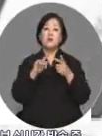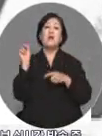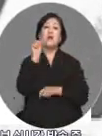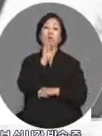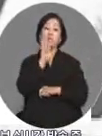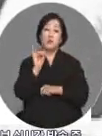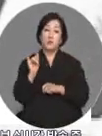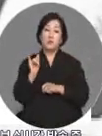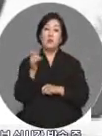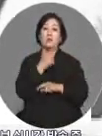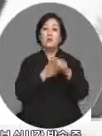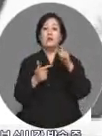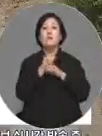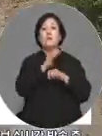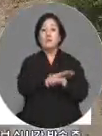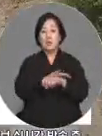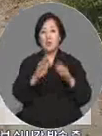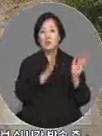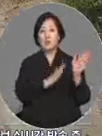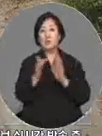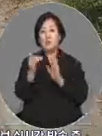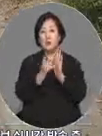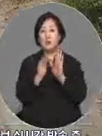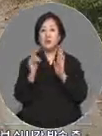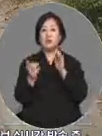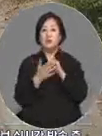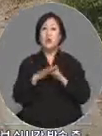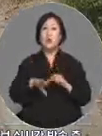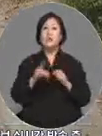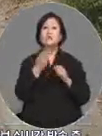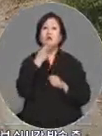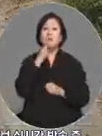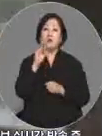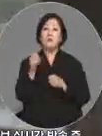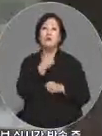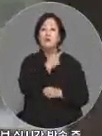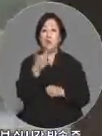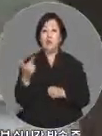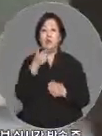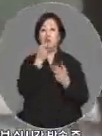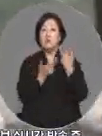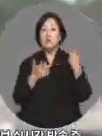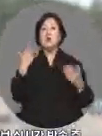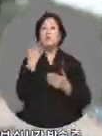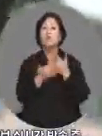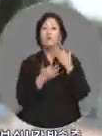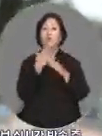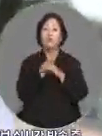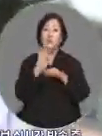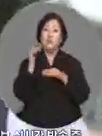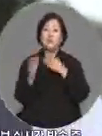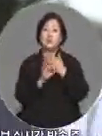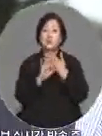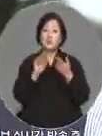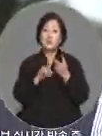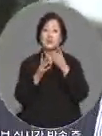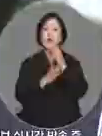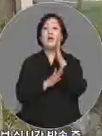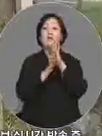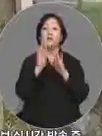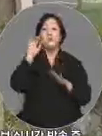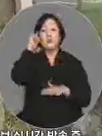너무 쭌 a 잘 해주셔 가지고 초기 진화가 없었다면 대형 산불로 번질 뻔한 아찔한 순간 빛나는